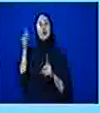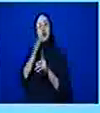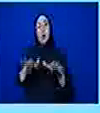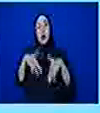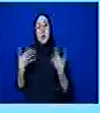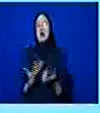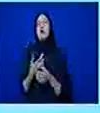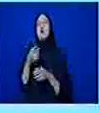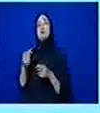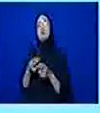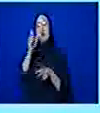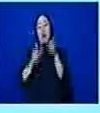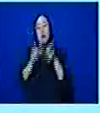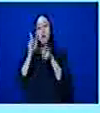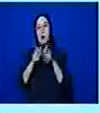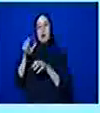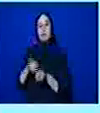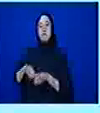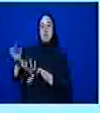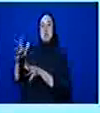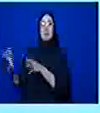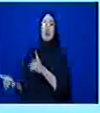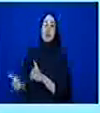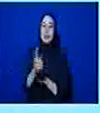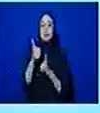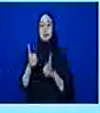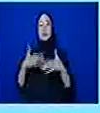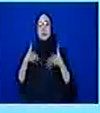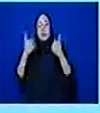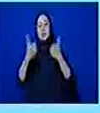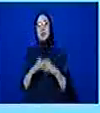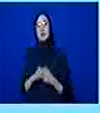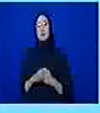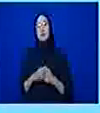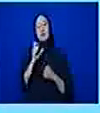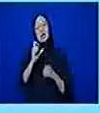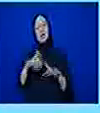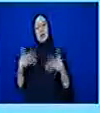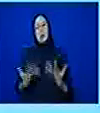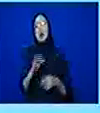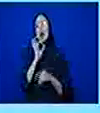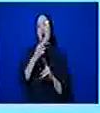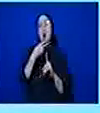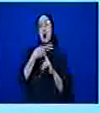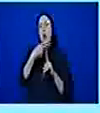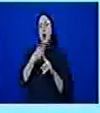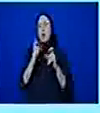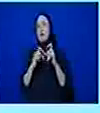kita juga memiliki yang sangat banyak, yaitu offshore. Saya kira sekarang ini